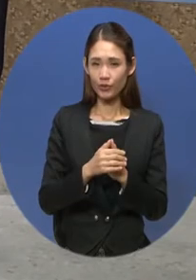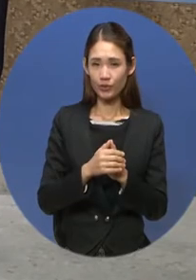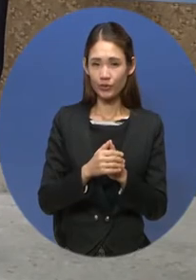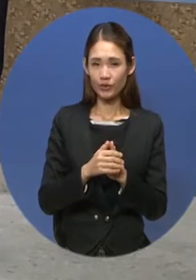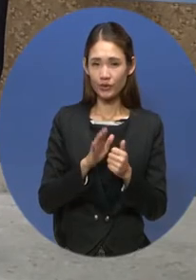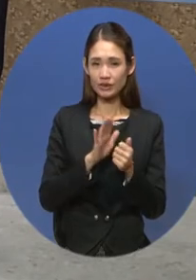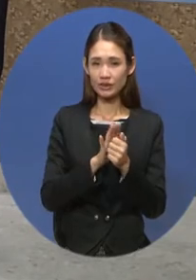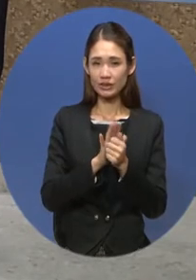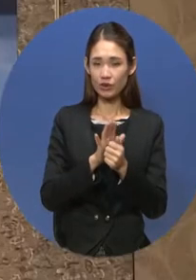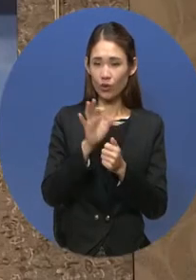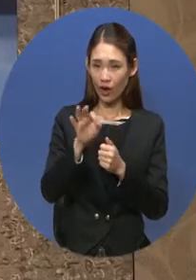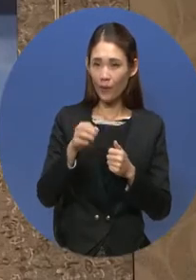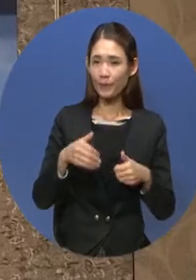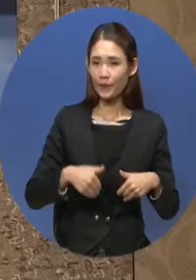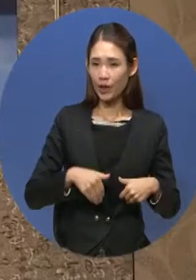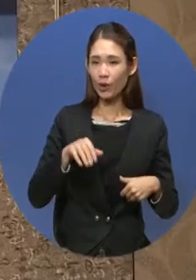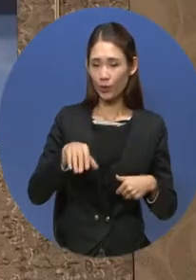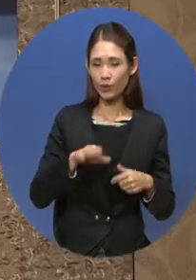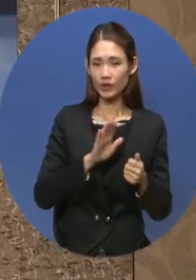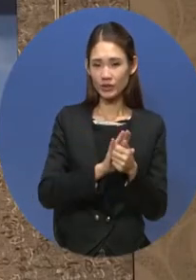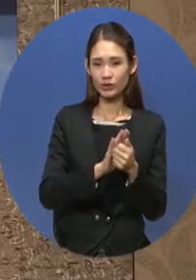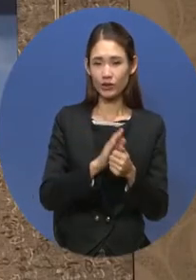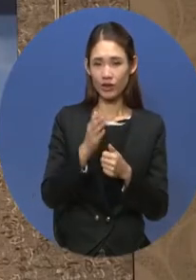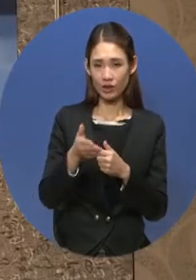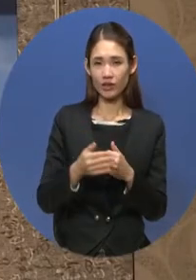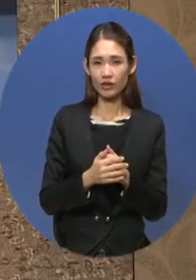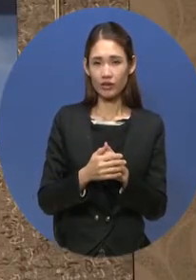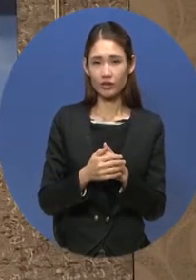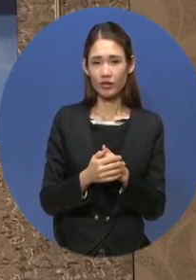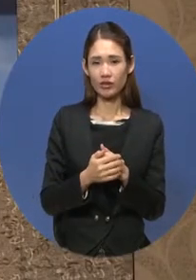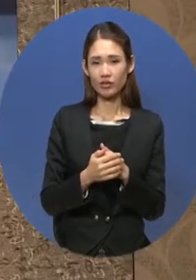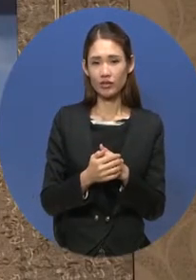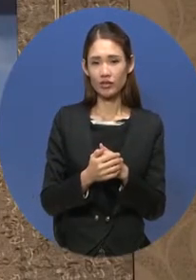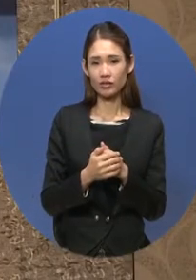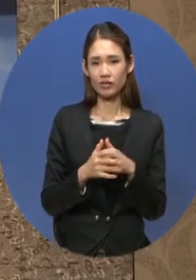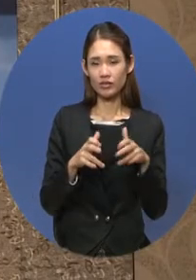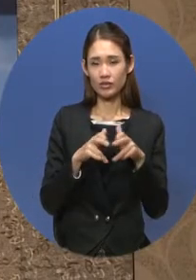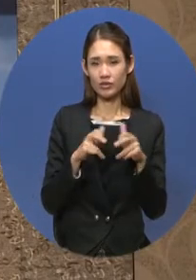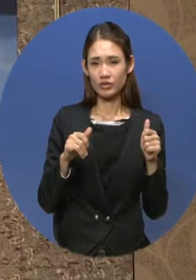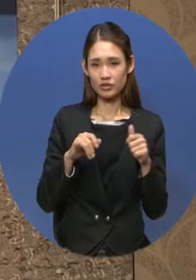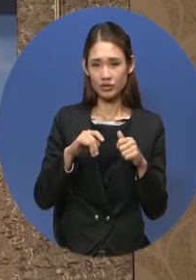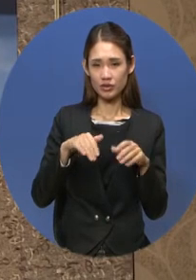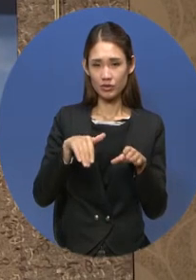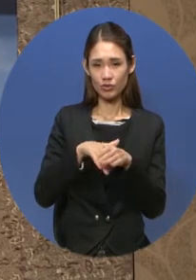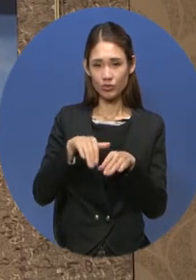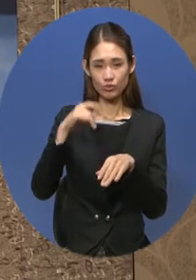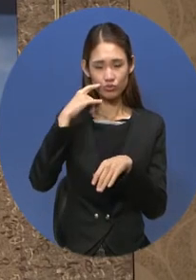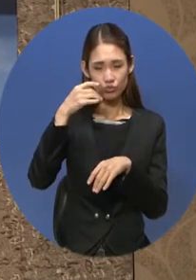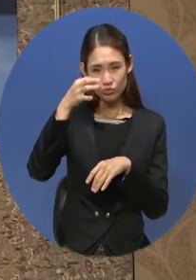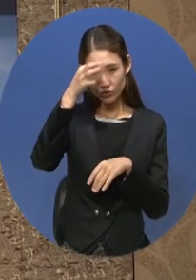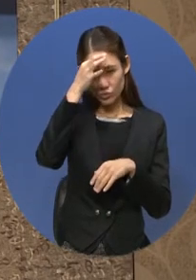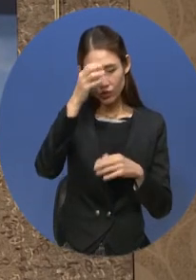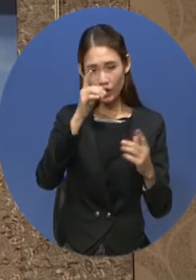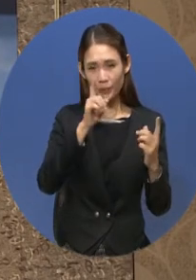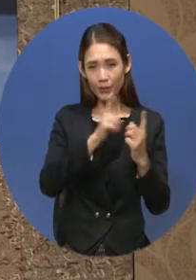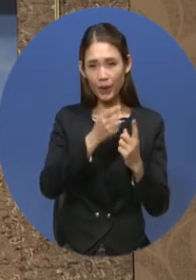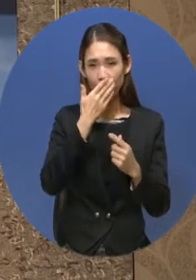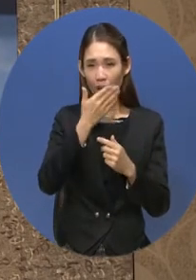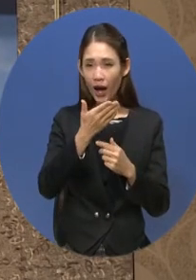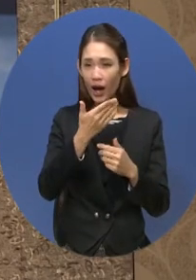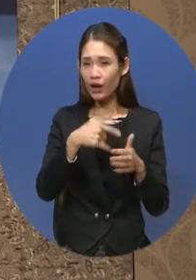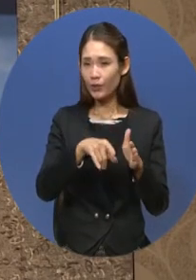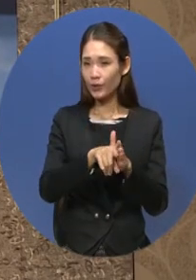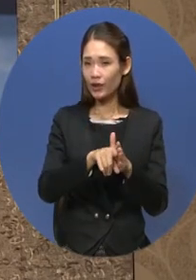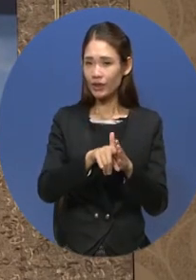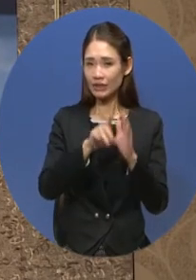그렇죠. 지원이 필요한 곳에는 지원을 해주고요. 네. 그리고 이제 우리 그 장애인들이 문화예술을 접할